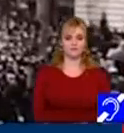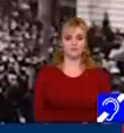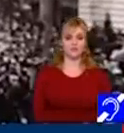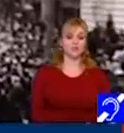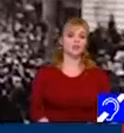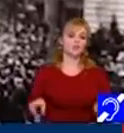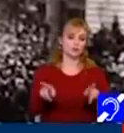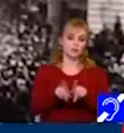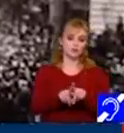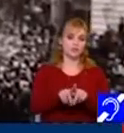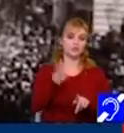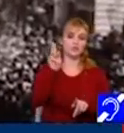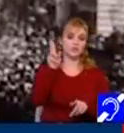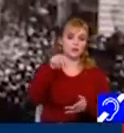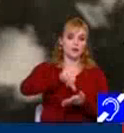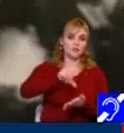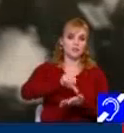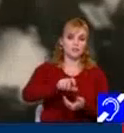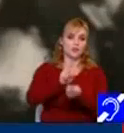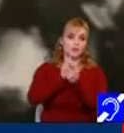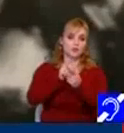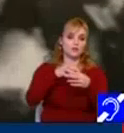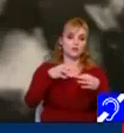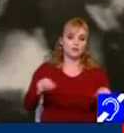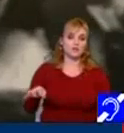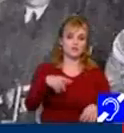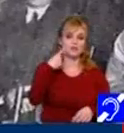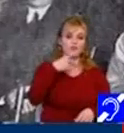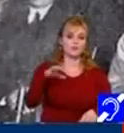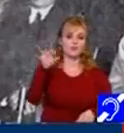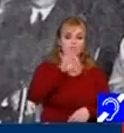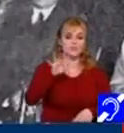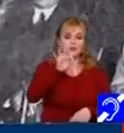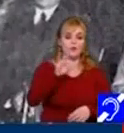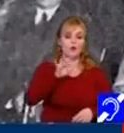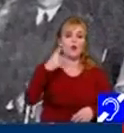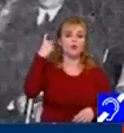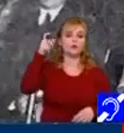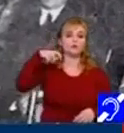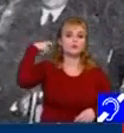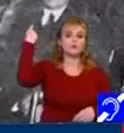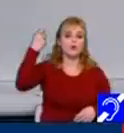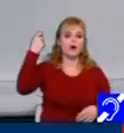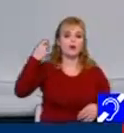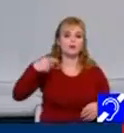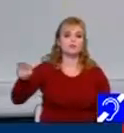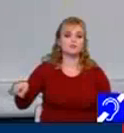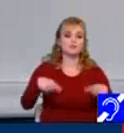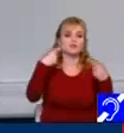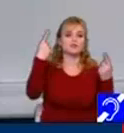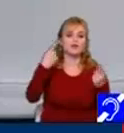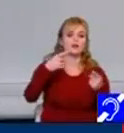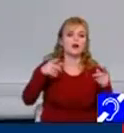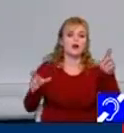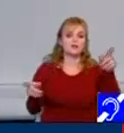La lupta pentru independență s-a referit și campania Sfatul Țării, 100 de ani de la înființare, fire de istorie. Timp de 4 săptămâni,